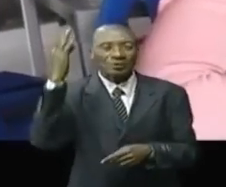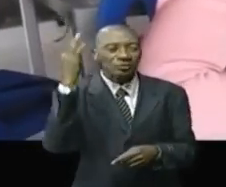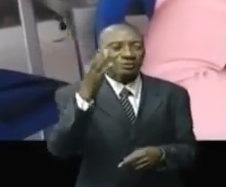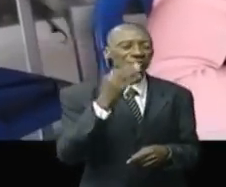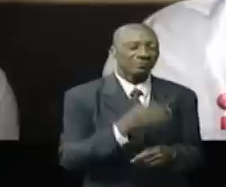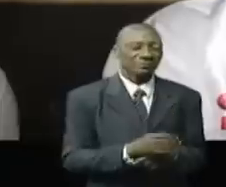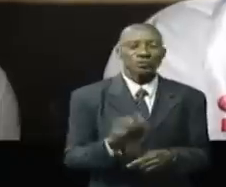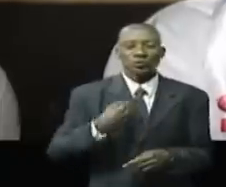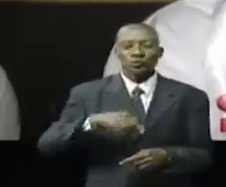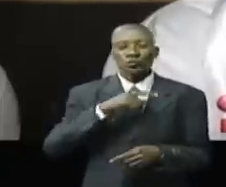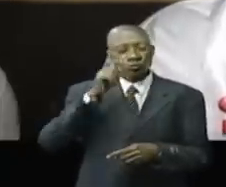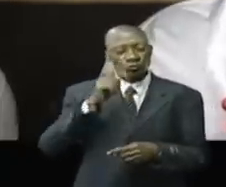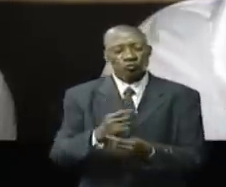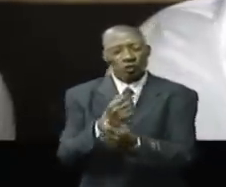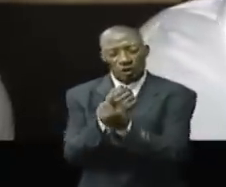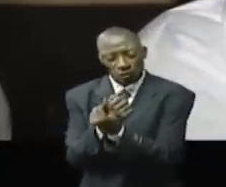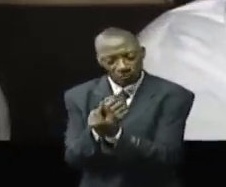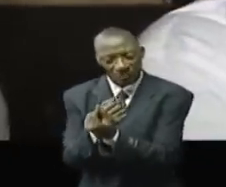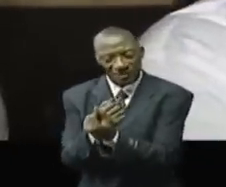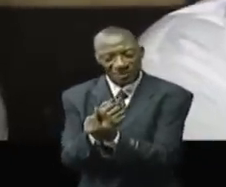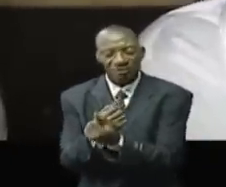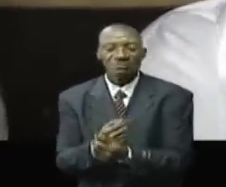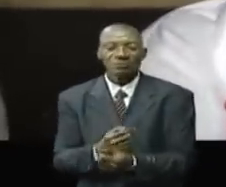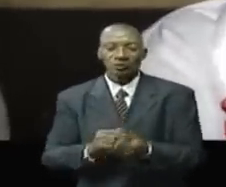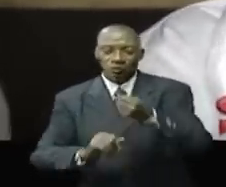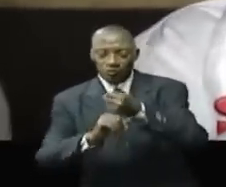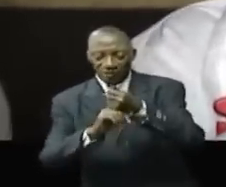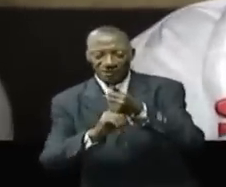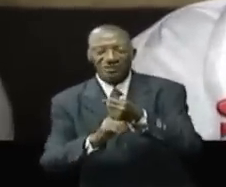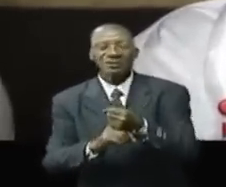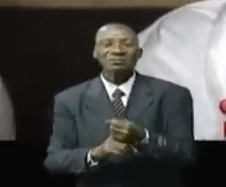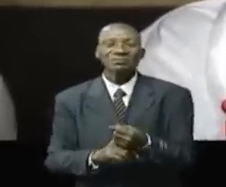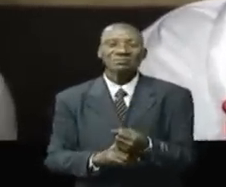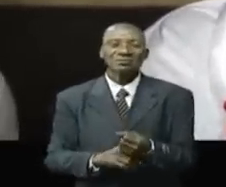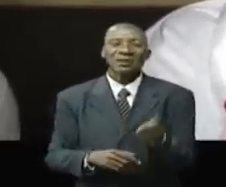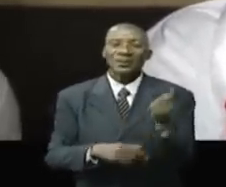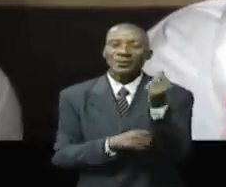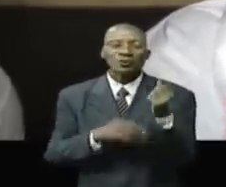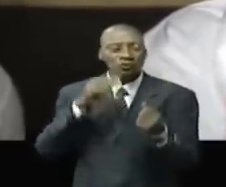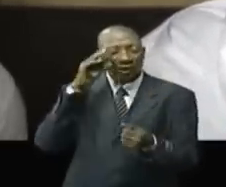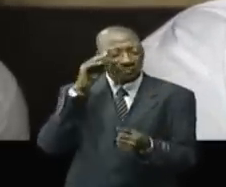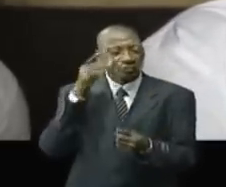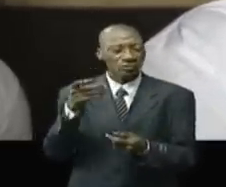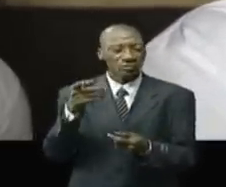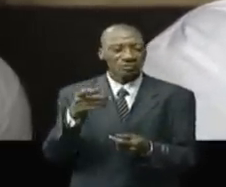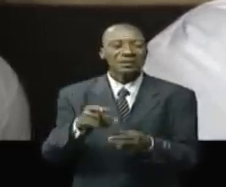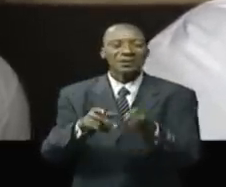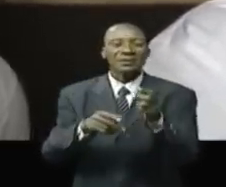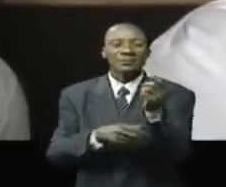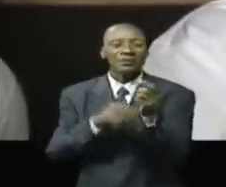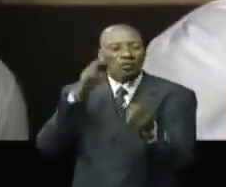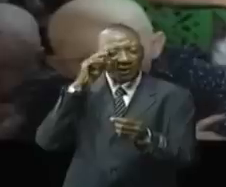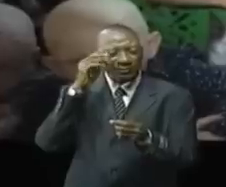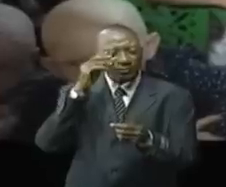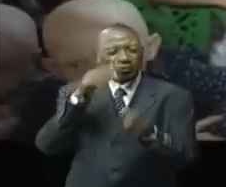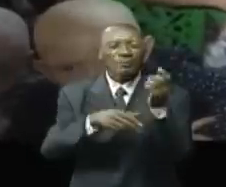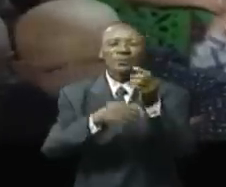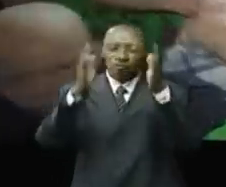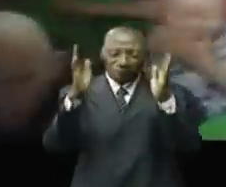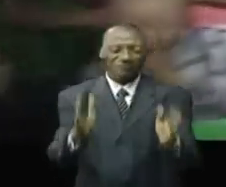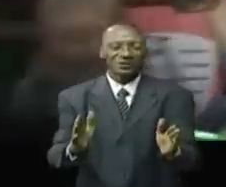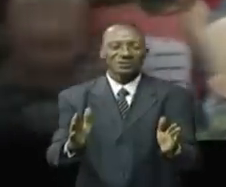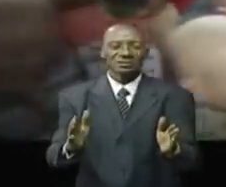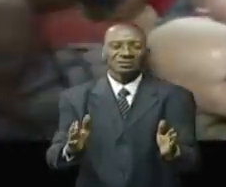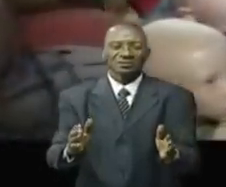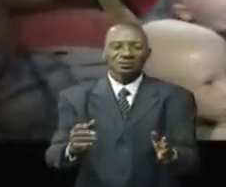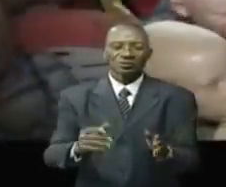respect, considération et soutien pour l'entretien de leur peau. Pas de discrimination gratuite, a-t-elle martelé. Une